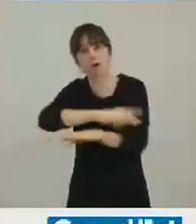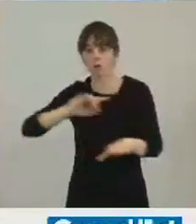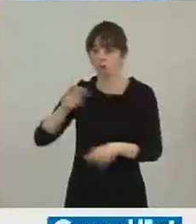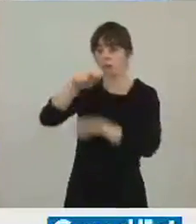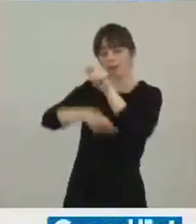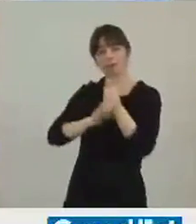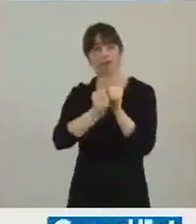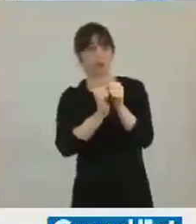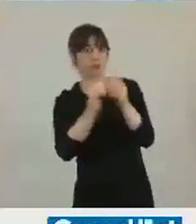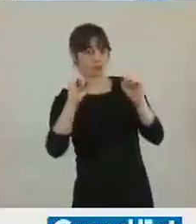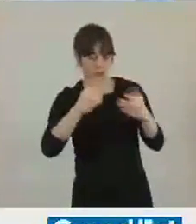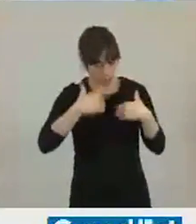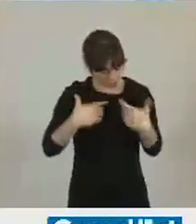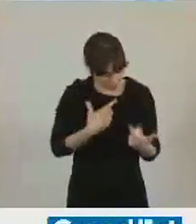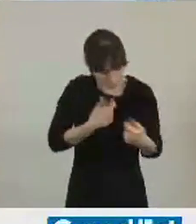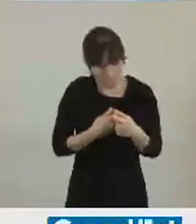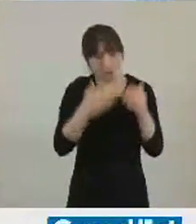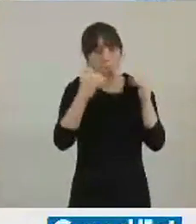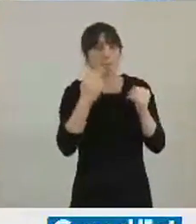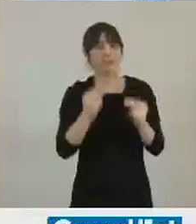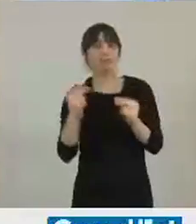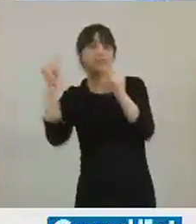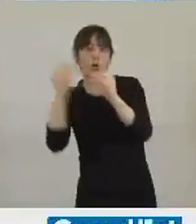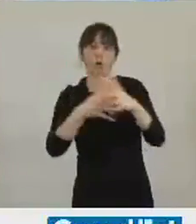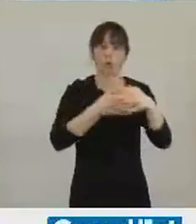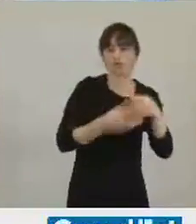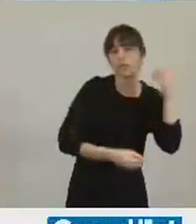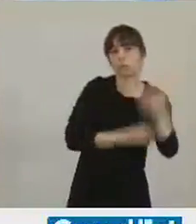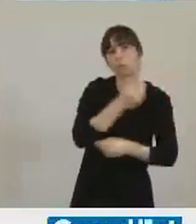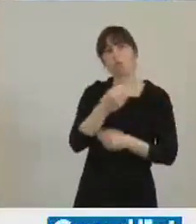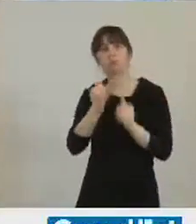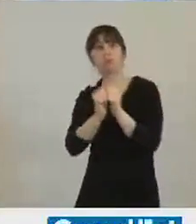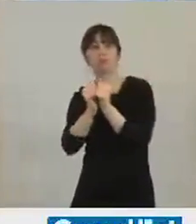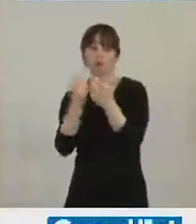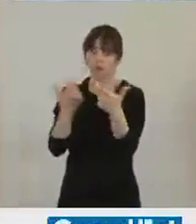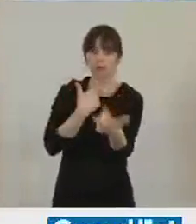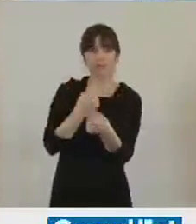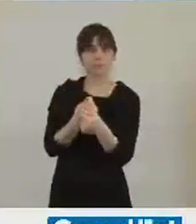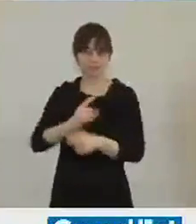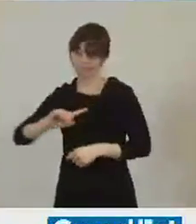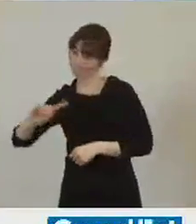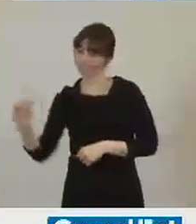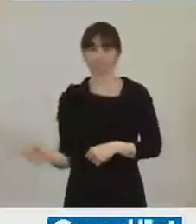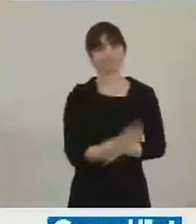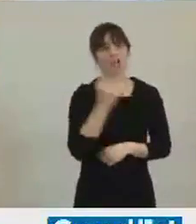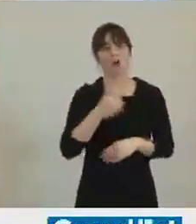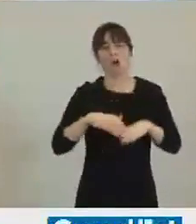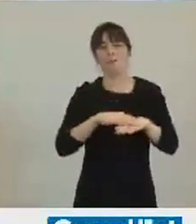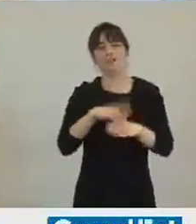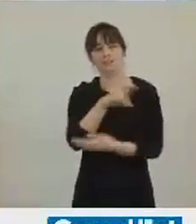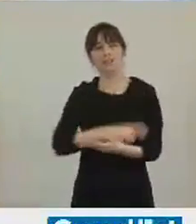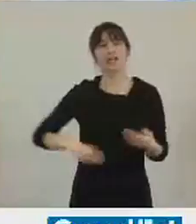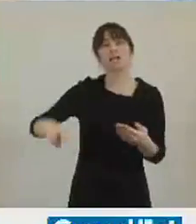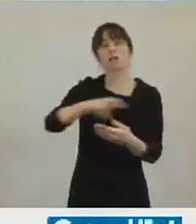soit la pratique compétitive, de loisirs ou de sport adapté. La politique régionale se